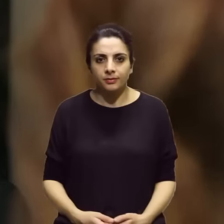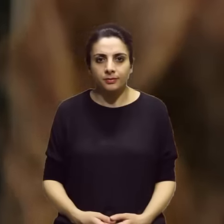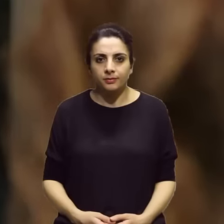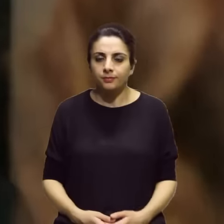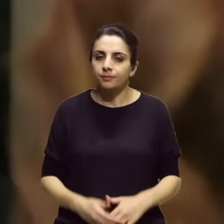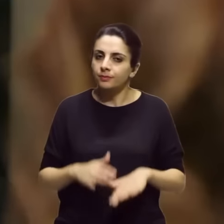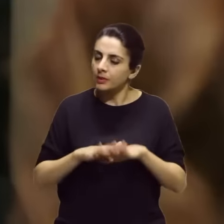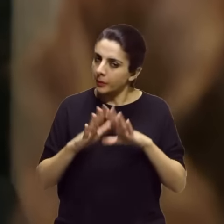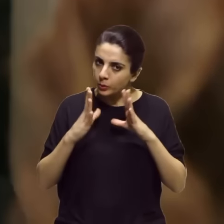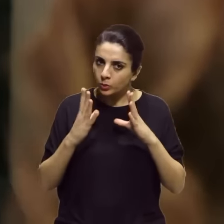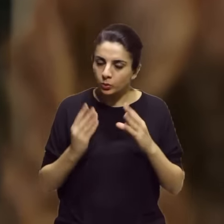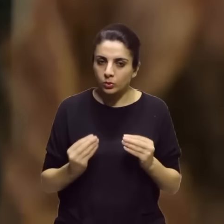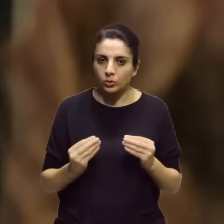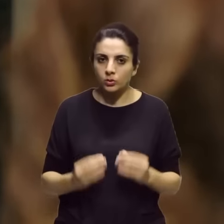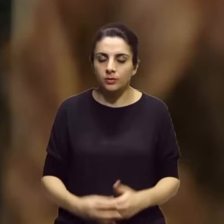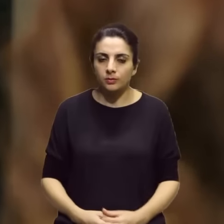Peki.